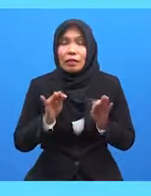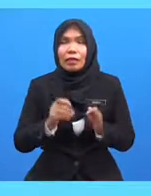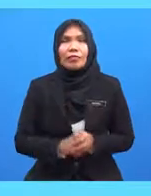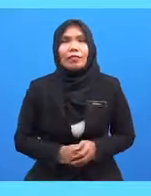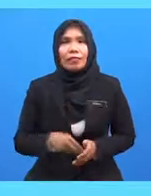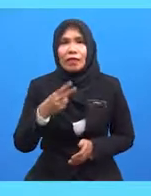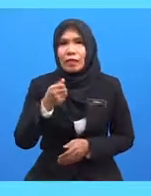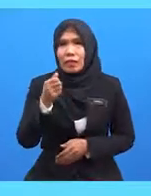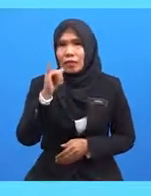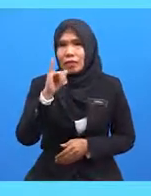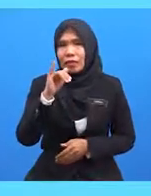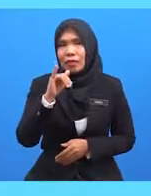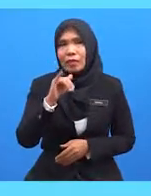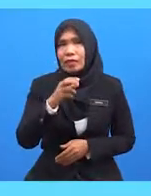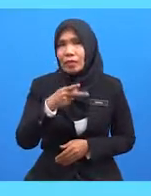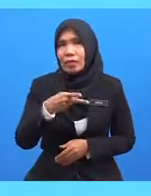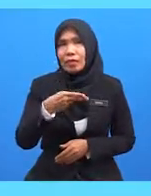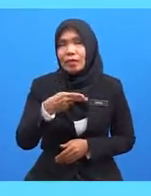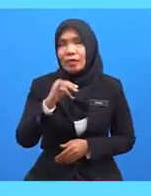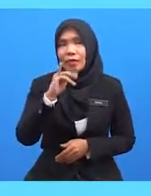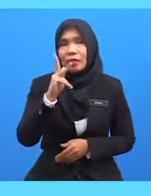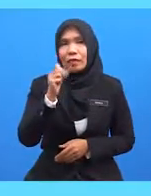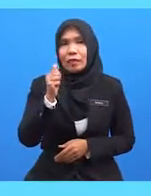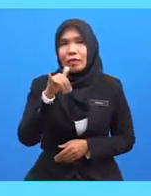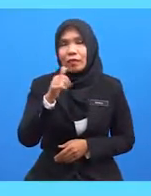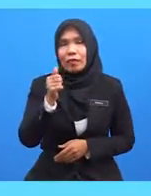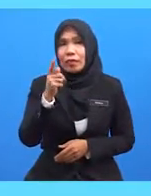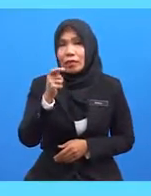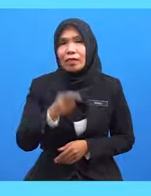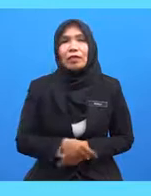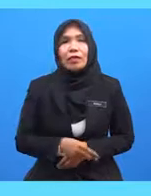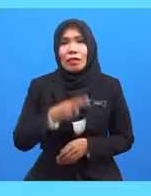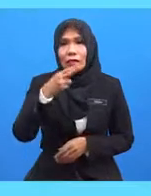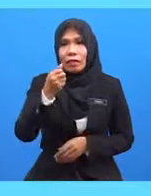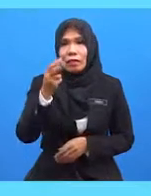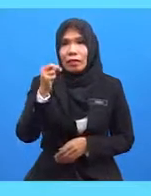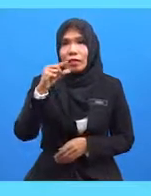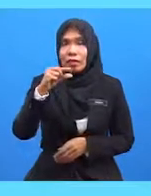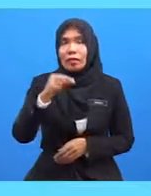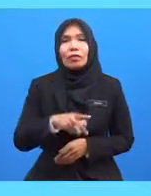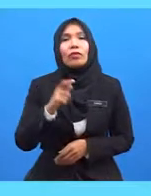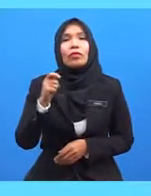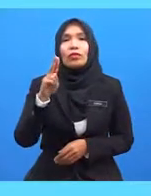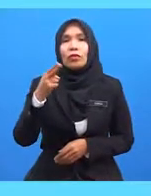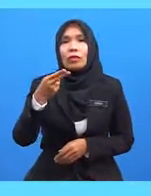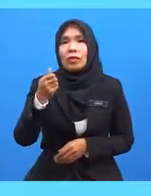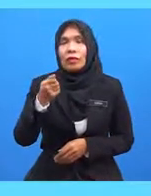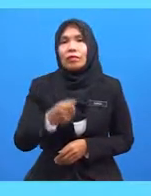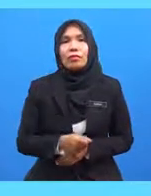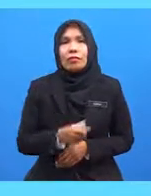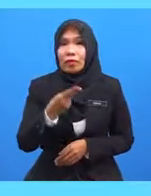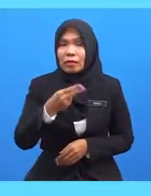Tua, Hukum Kanun Melaka, Undang-Undang Laut Melaka, Hikayat Amir Hamzah